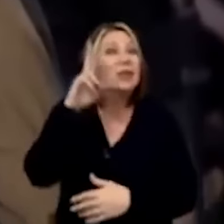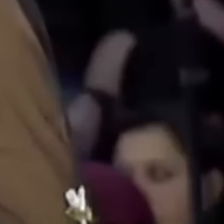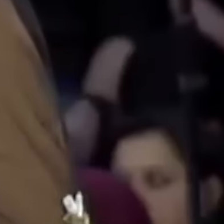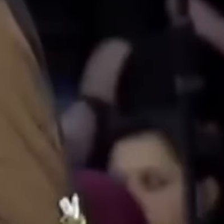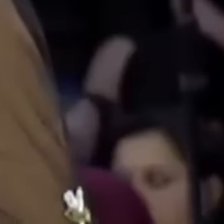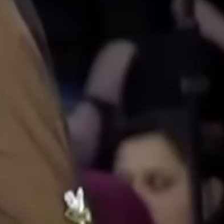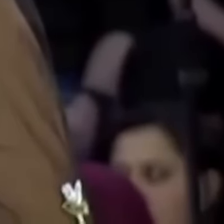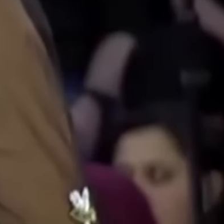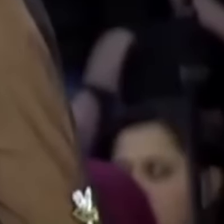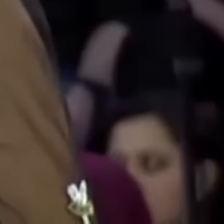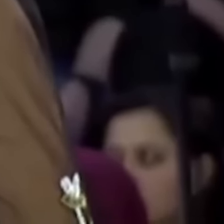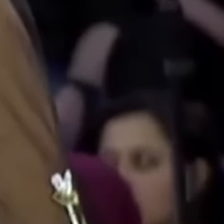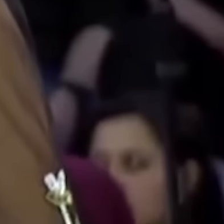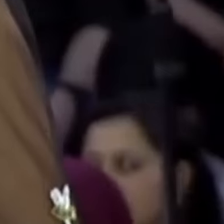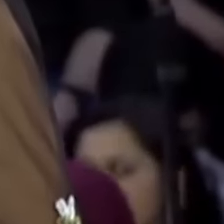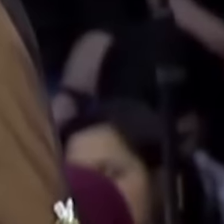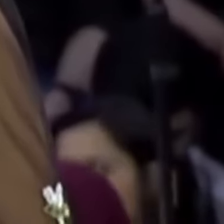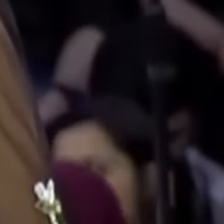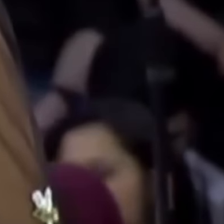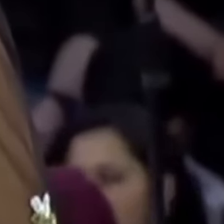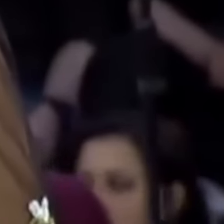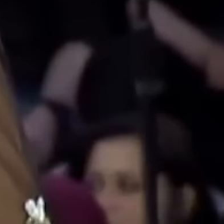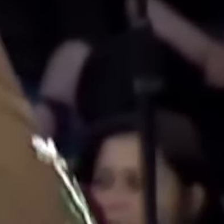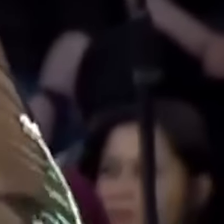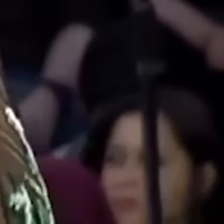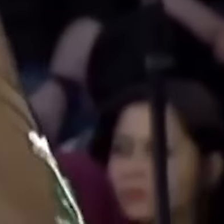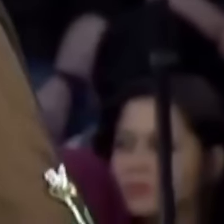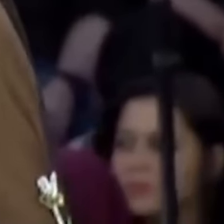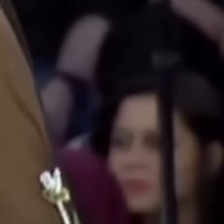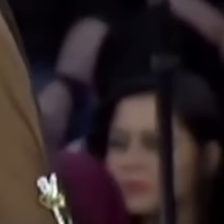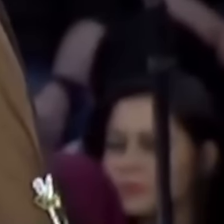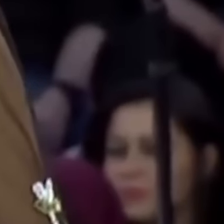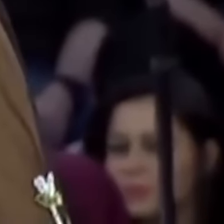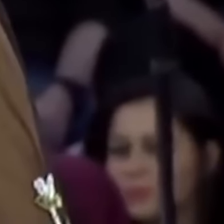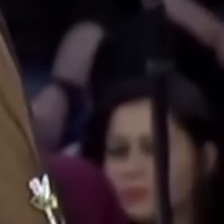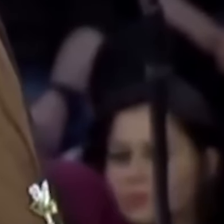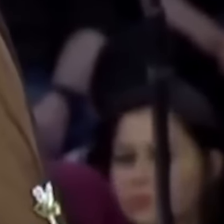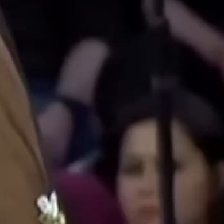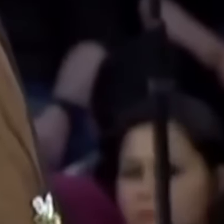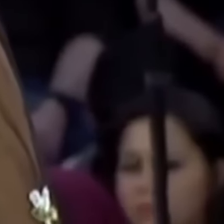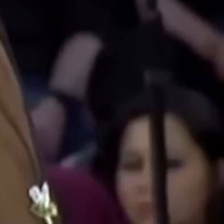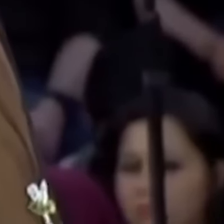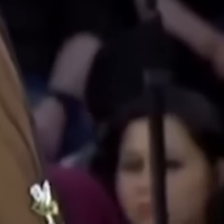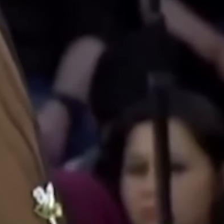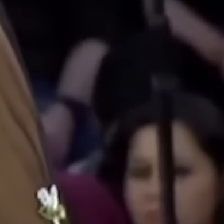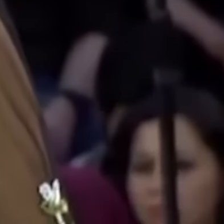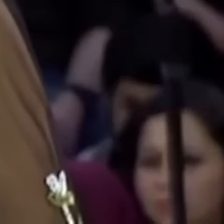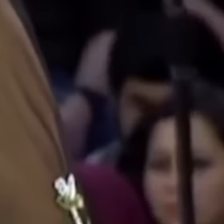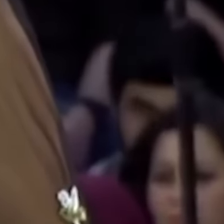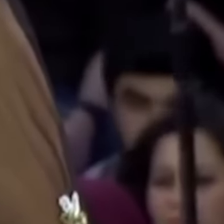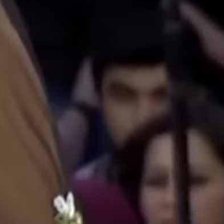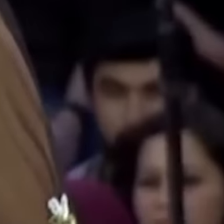dizilere. Sonra böyle 3-4 episode falan izledikten sonra vaktim olmuyor. Bu ama en yani son... en